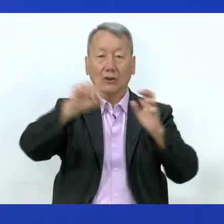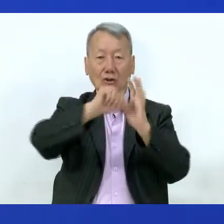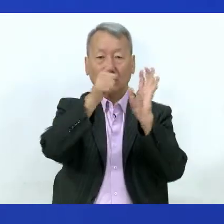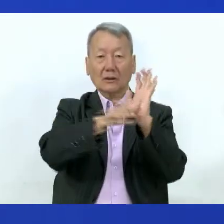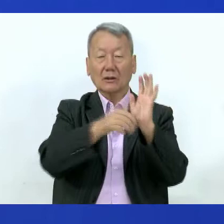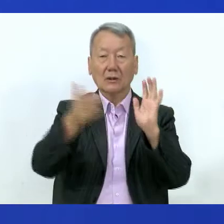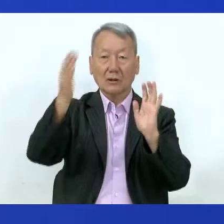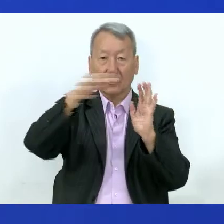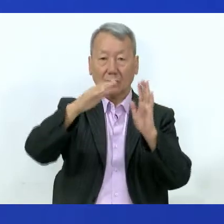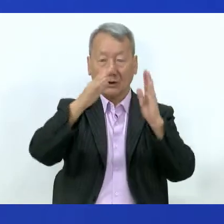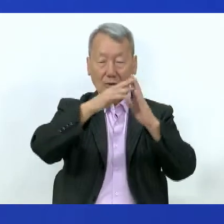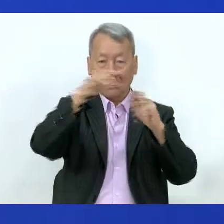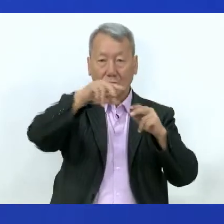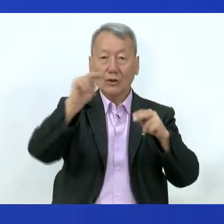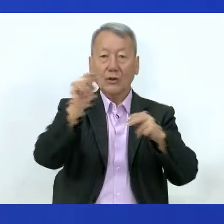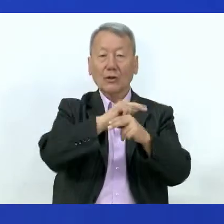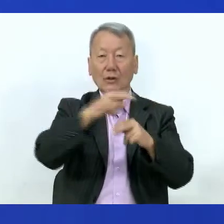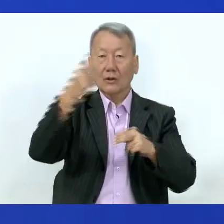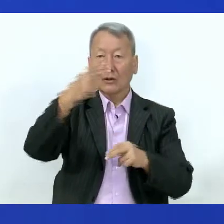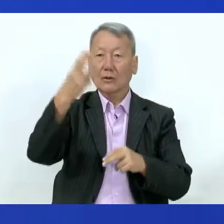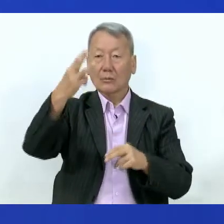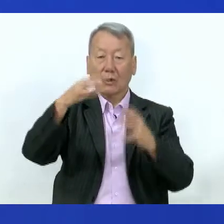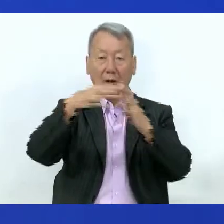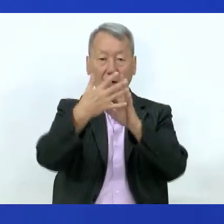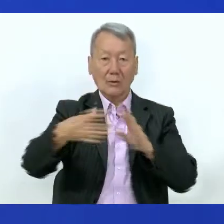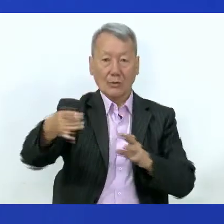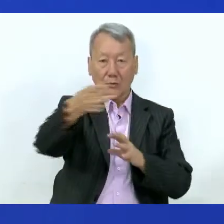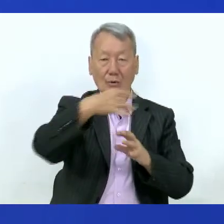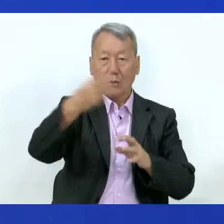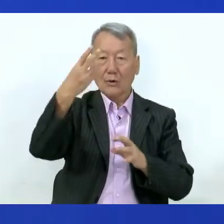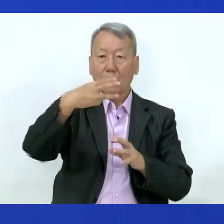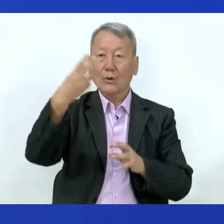Фірлім әуелің құрылжы